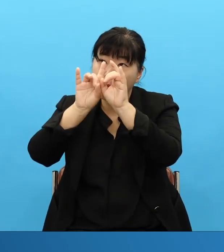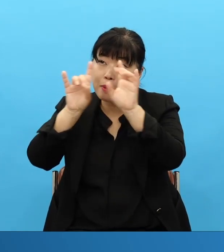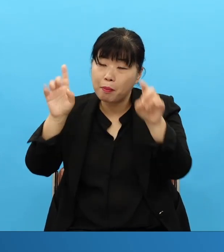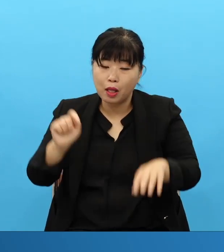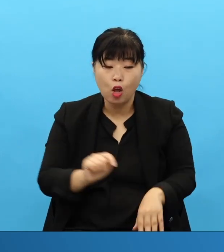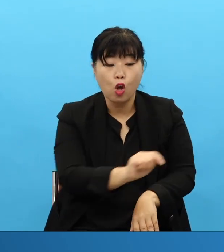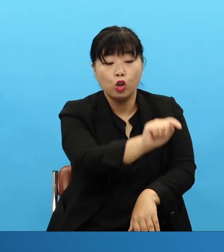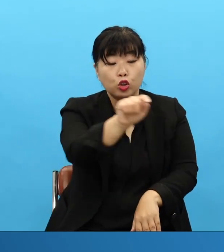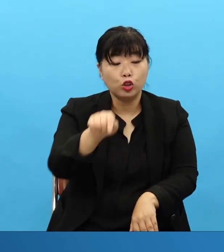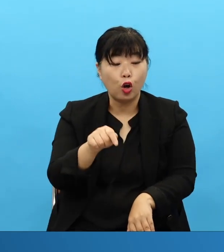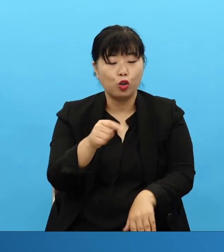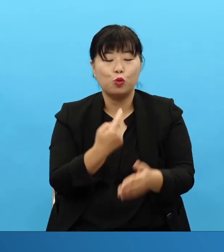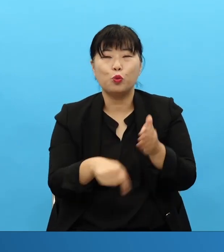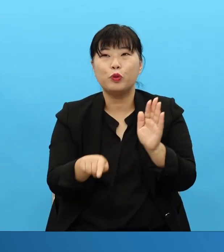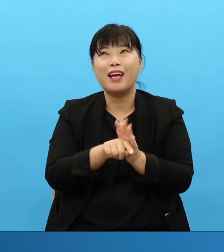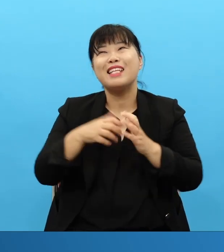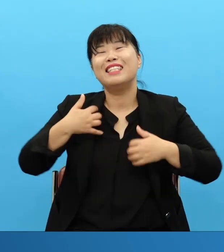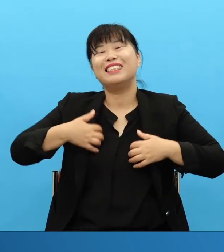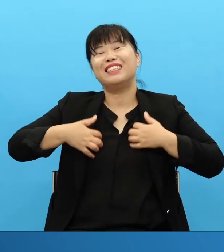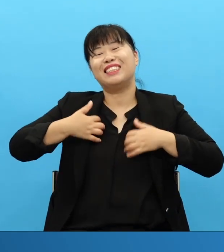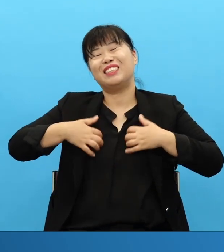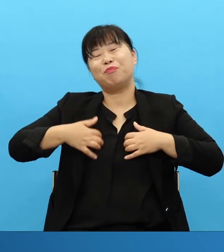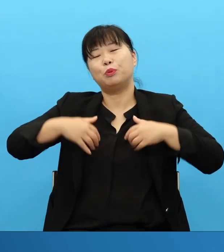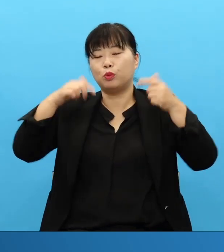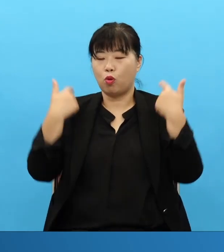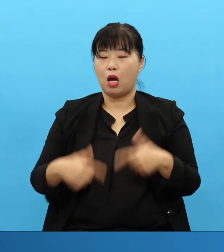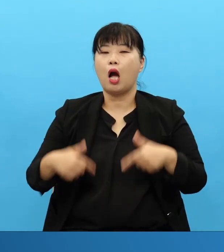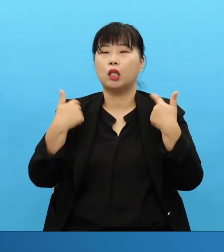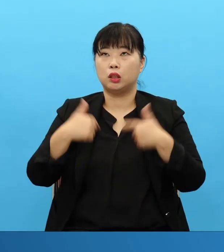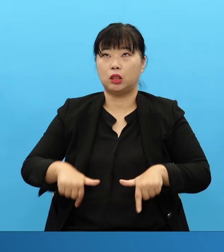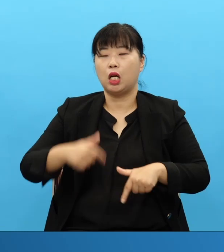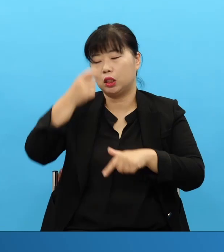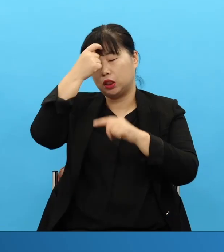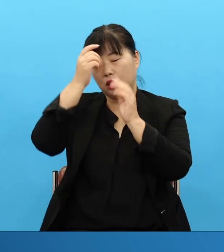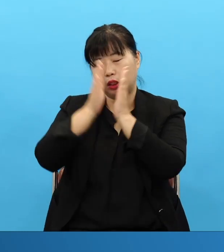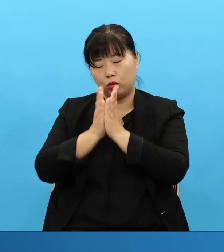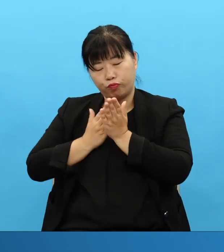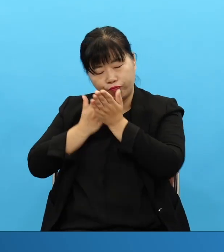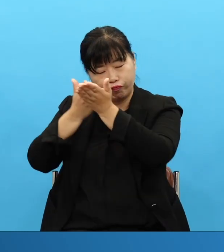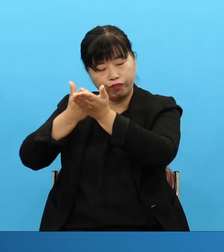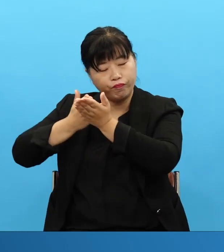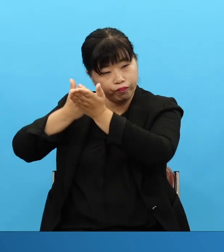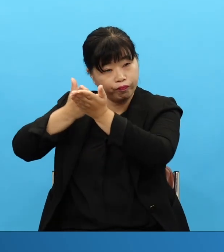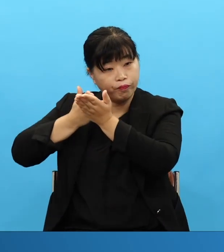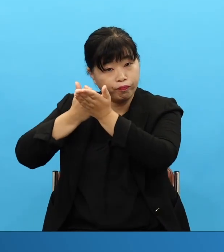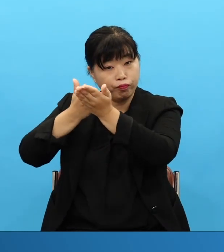위하여 기쁨으로 항상 간구하며 In all my prayers for all of you, I